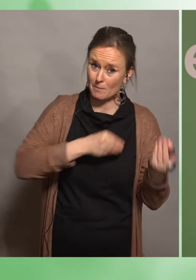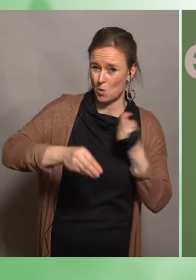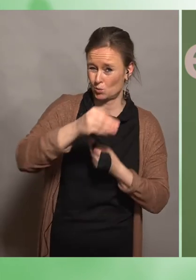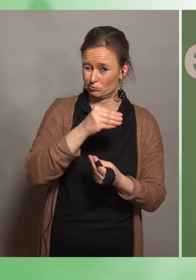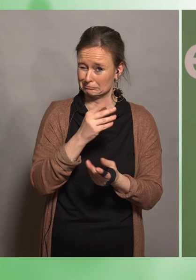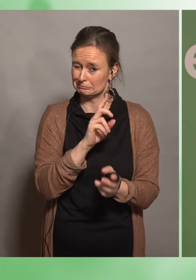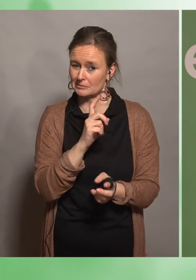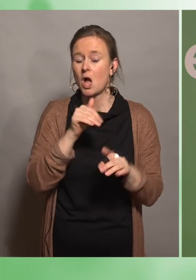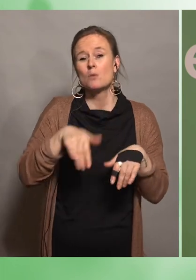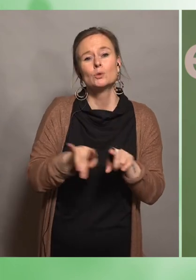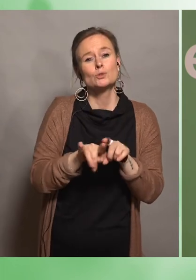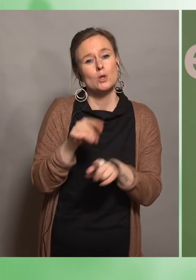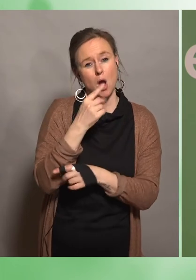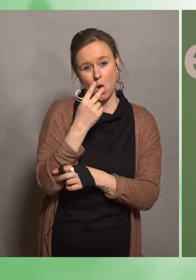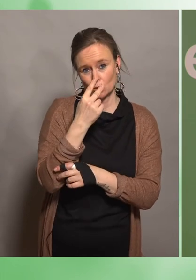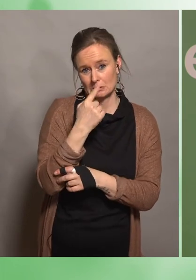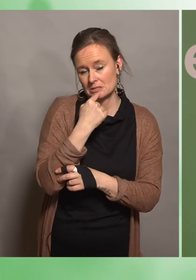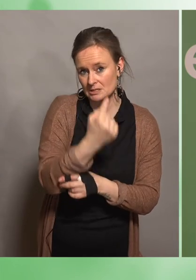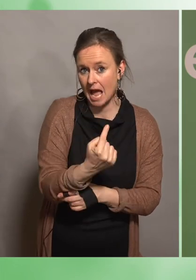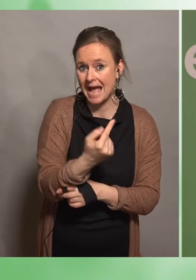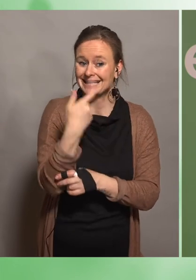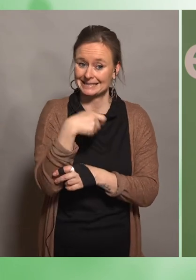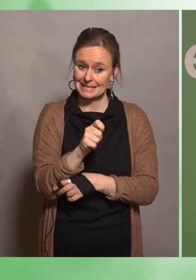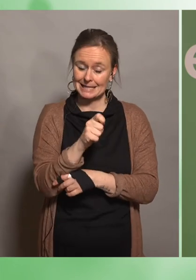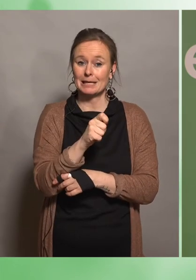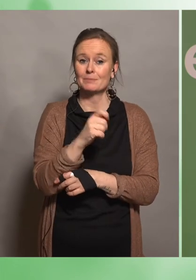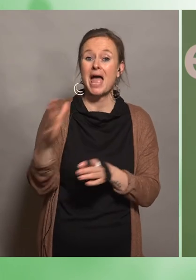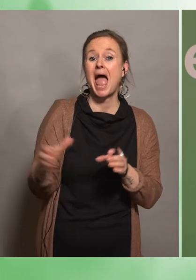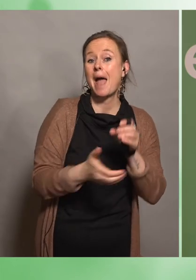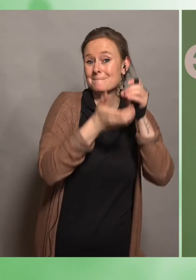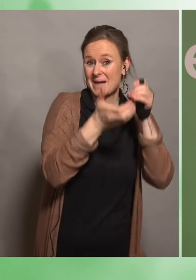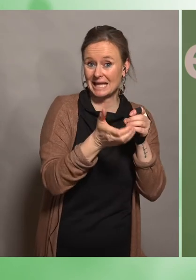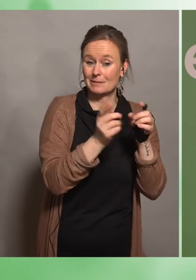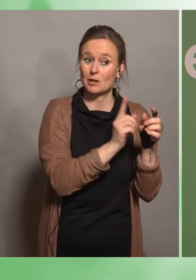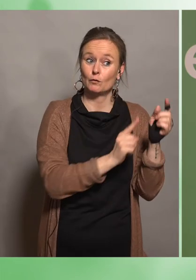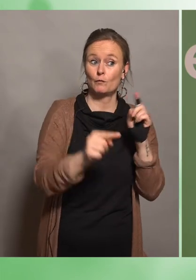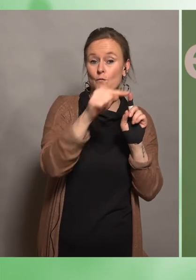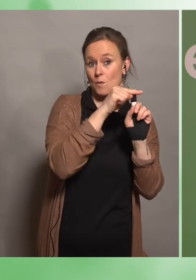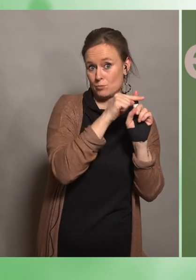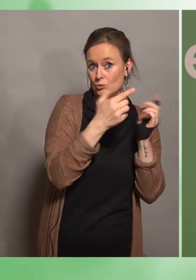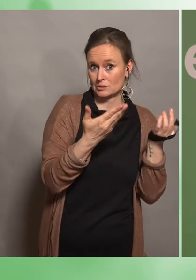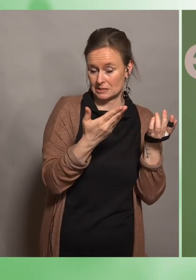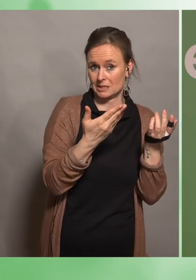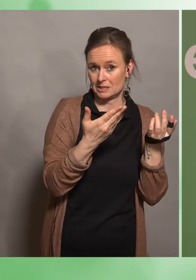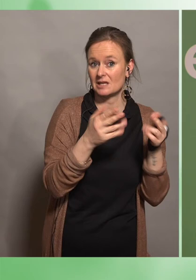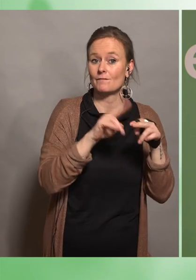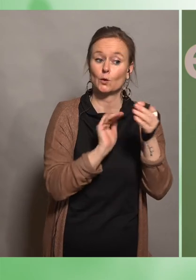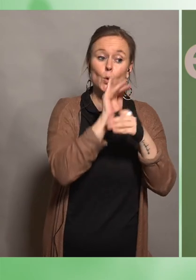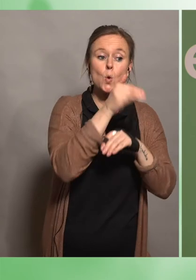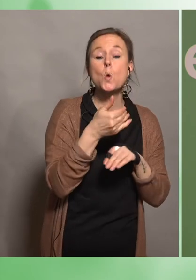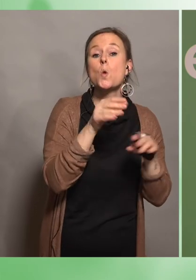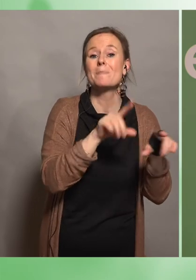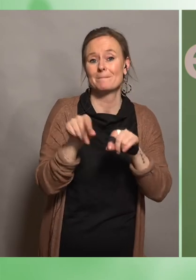auch sagen, gibt es Prämien für die Übererfüllung der Beschäftigungspflicht und es gibt ganz wichtig aus unserer Sicht natürlich eine Vielzahl